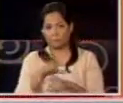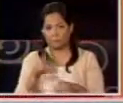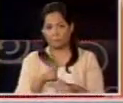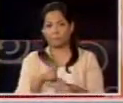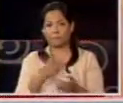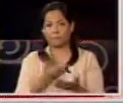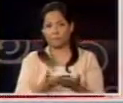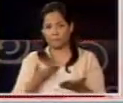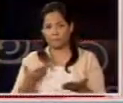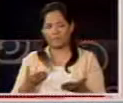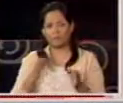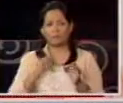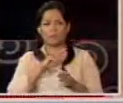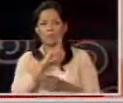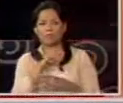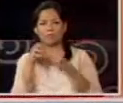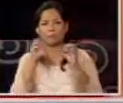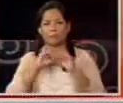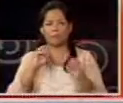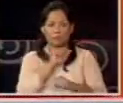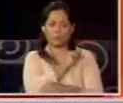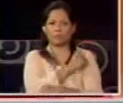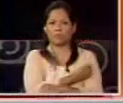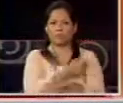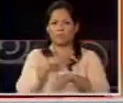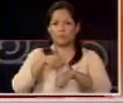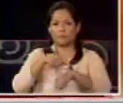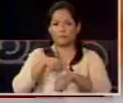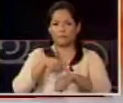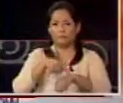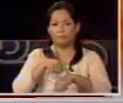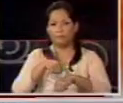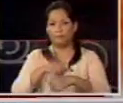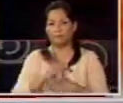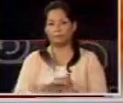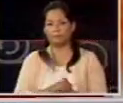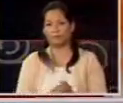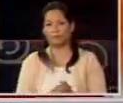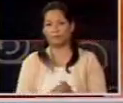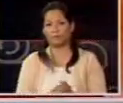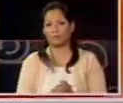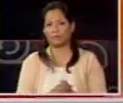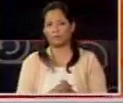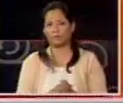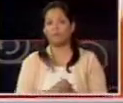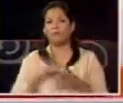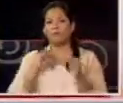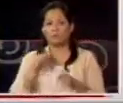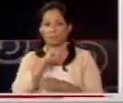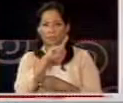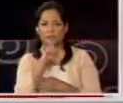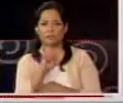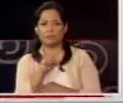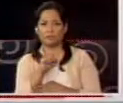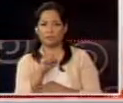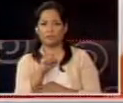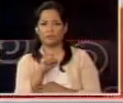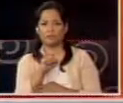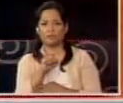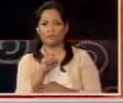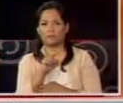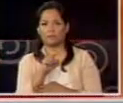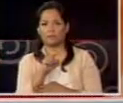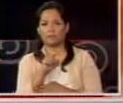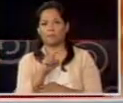ng property. Ngayon, tatanungin mo, baka wala pa namang authority at that point in time. we could put that question on the floor. Pero po ang tanong